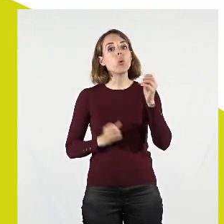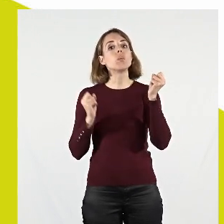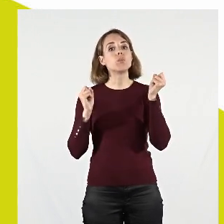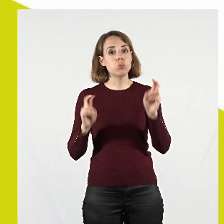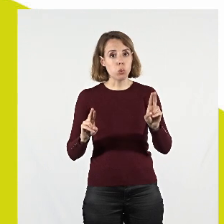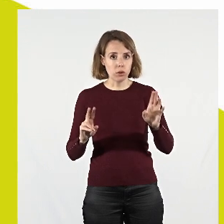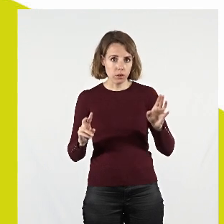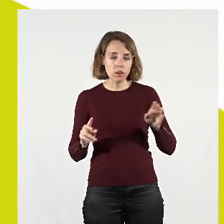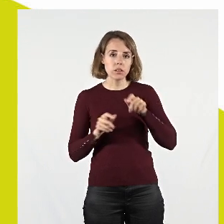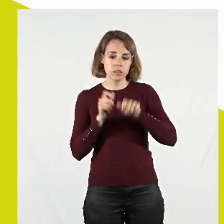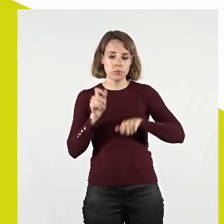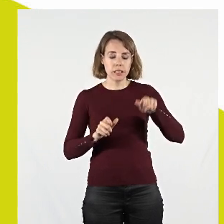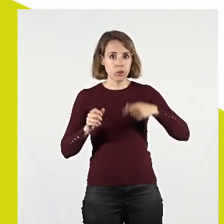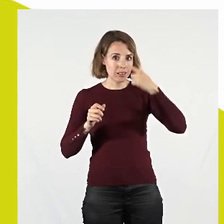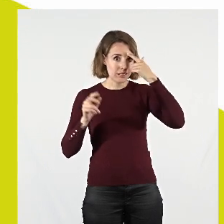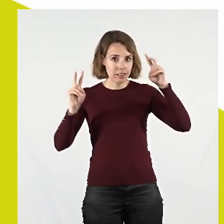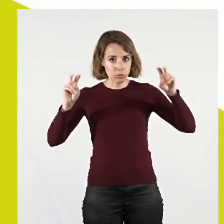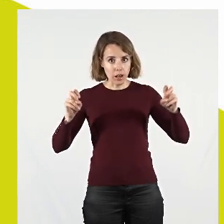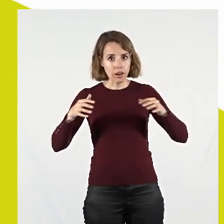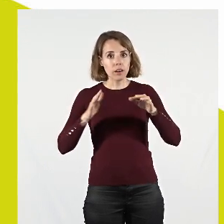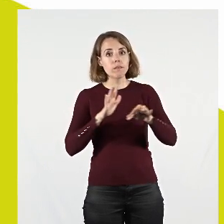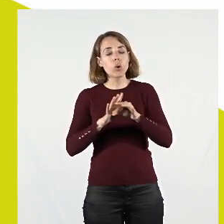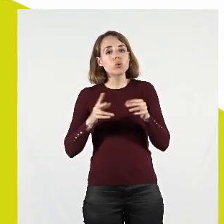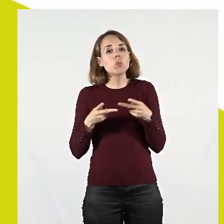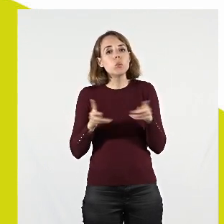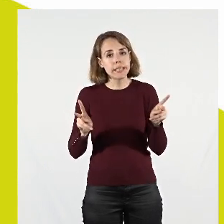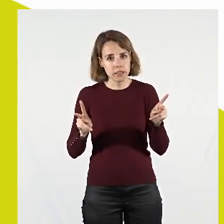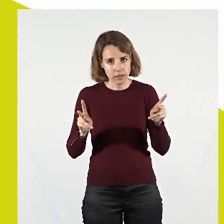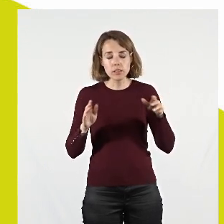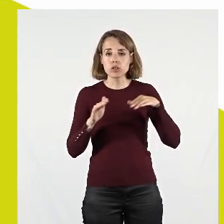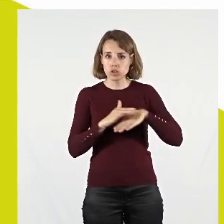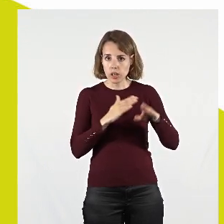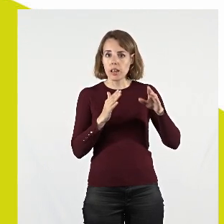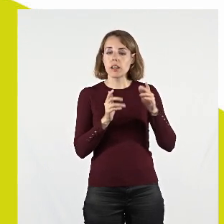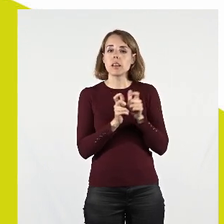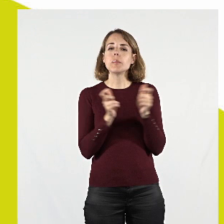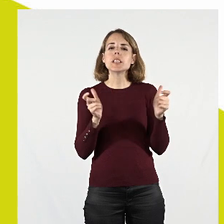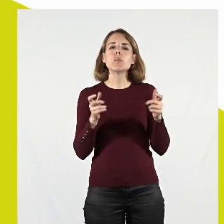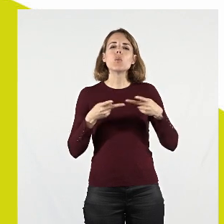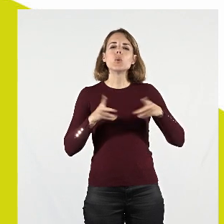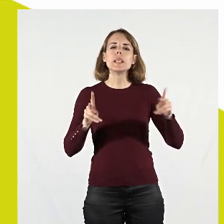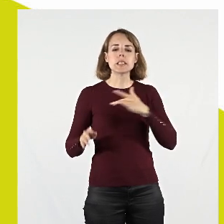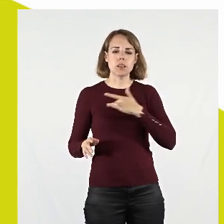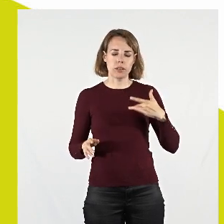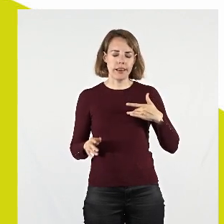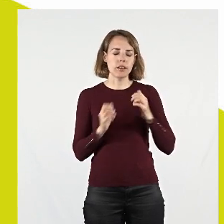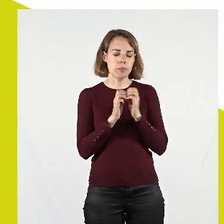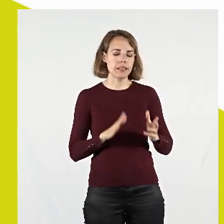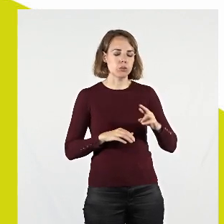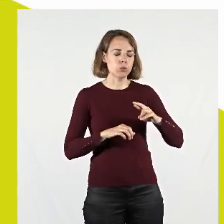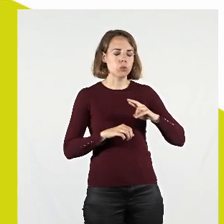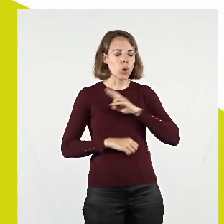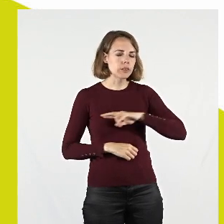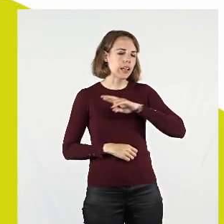de la fonction publique qu'on va trouver dans des établissements publics de santé avec des maisons de retraite, des EHPAD qui sont rattachés. On va